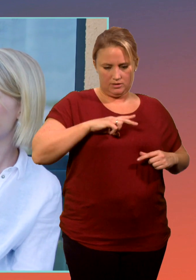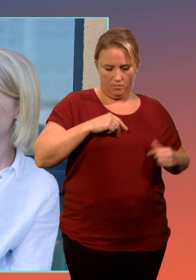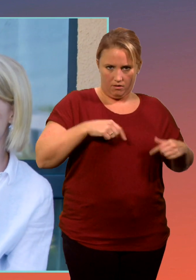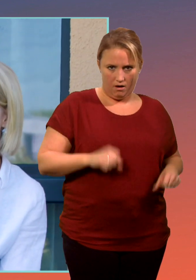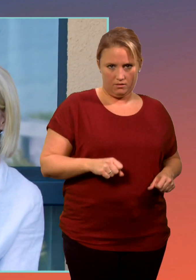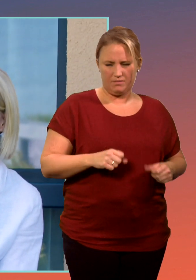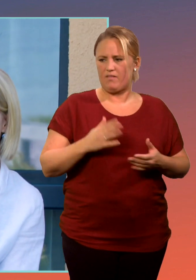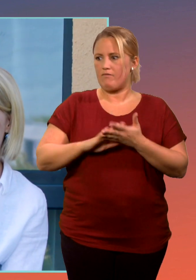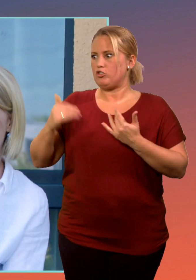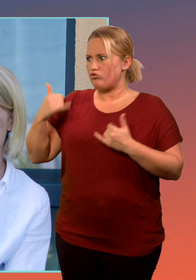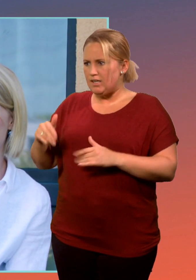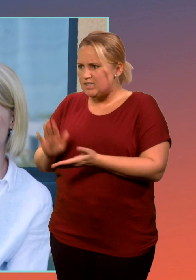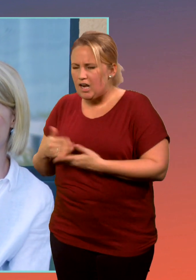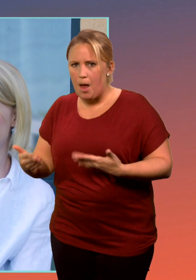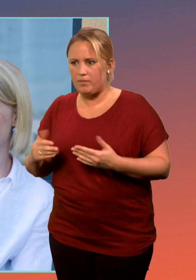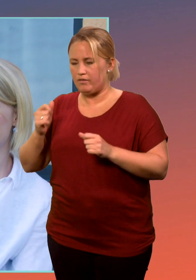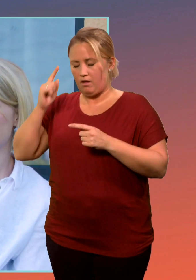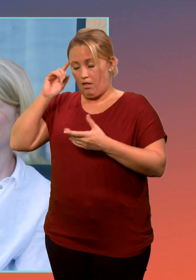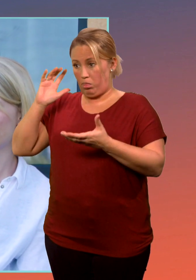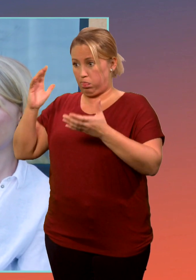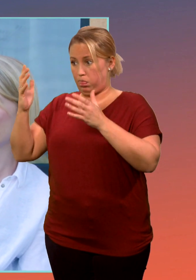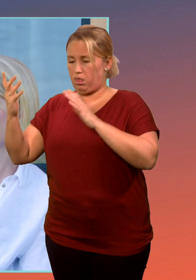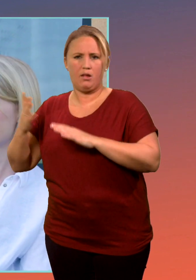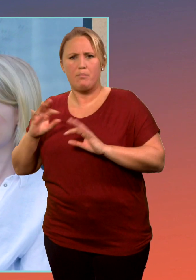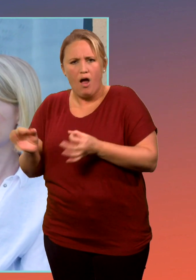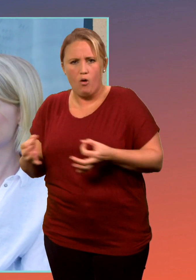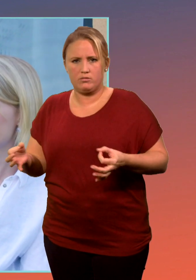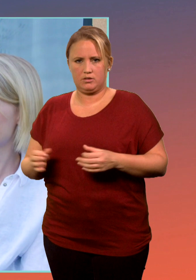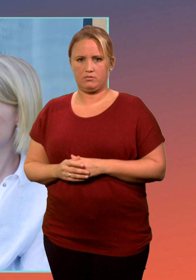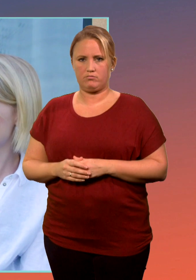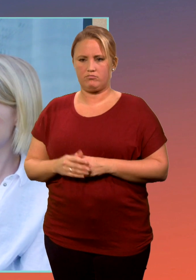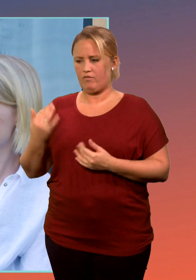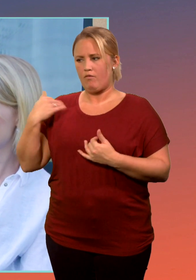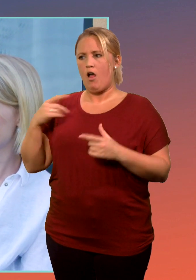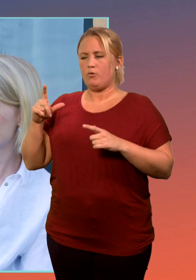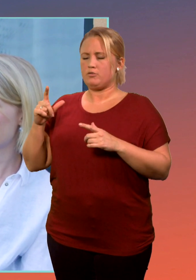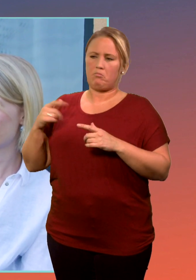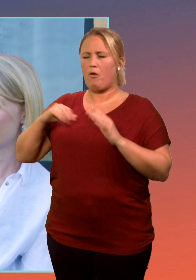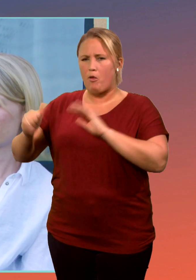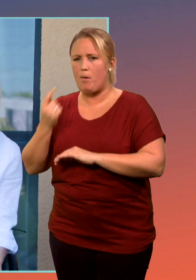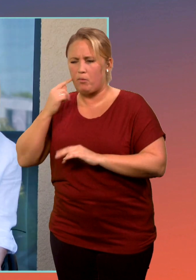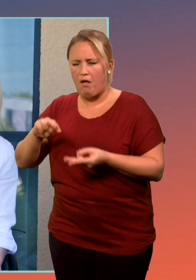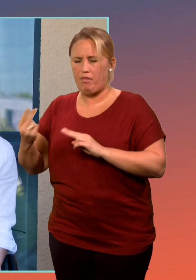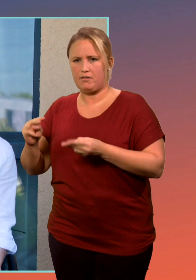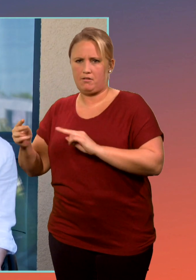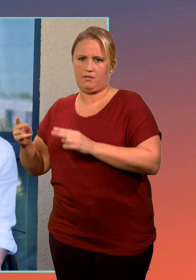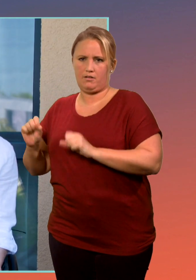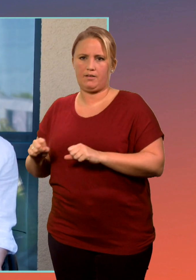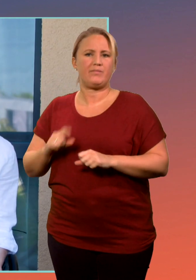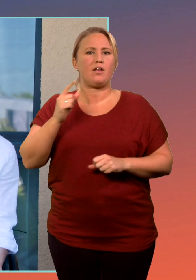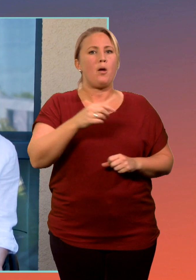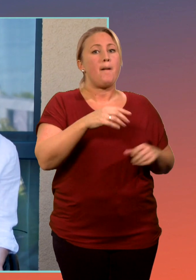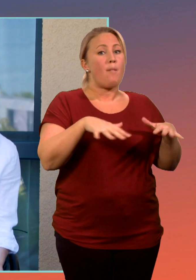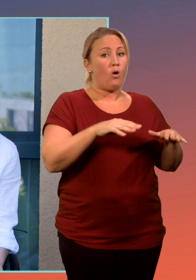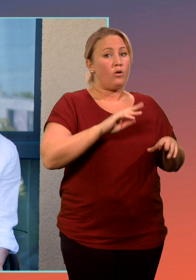hat jetzt nicht geklappt und sich dann darin verrennen, sondern sagen, hey, irgendwie war es doch jetzt ganz lustig, komm, wir probieren was anderes. Und keine Pornos nachspielen,